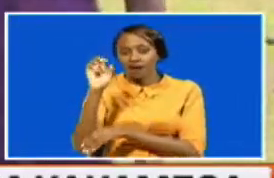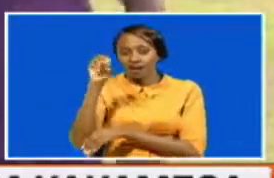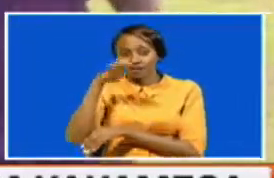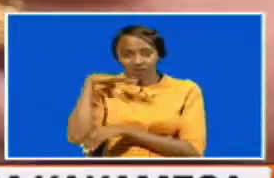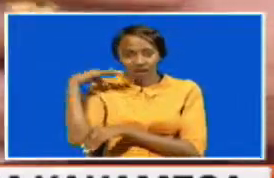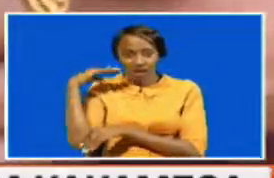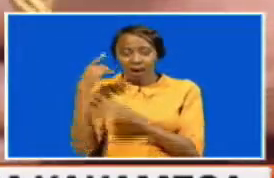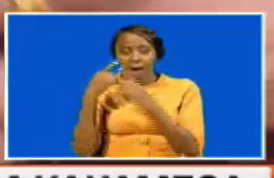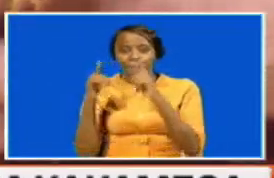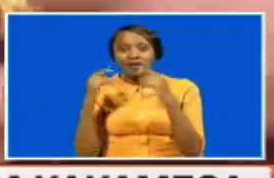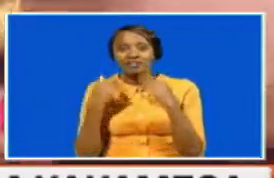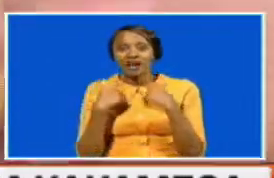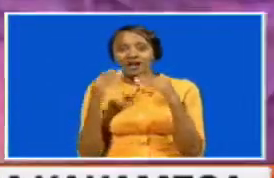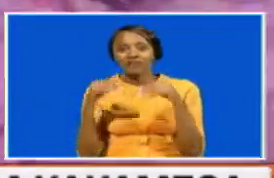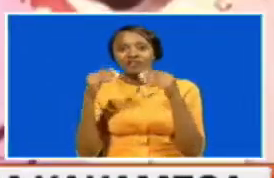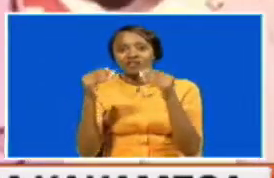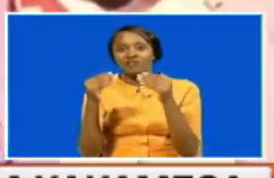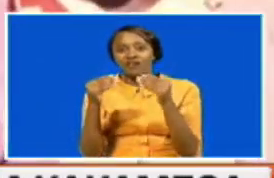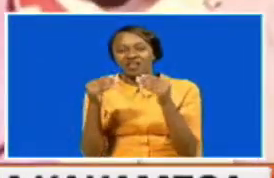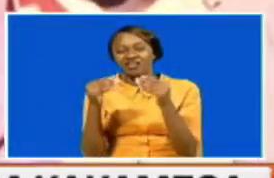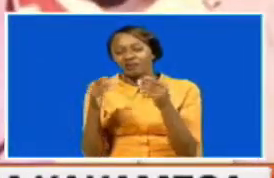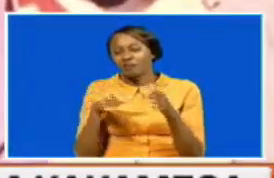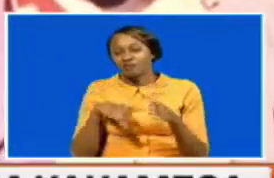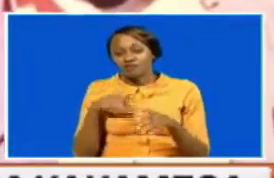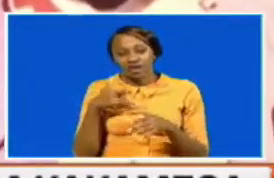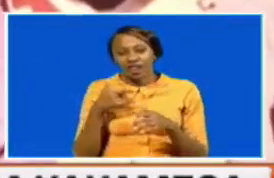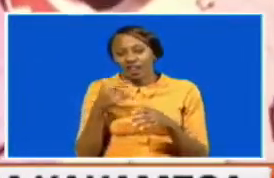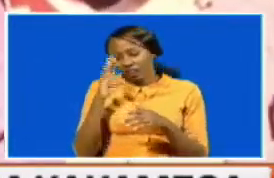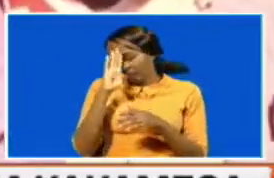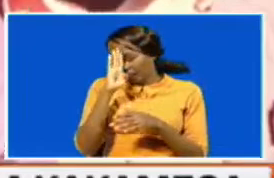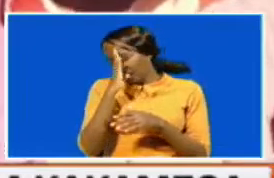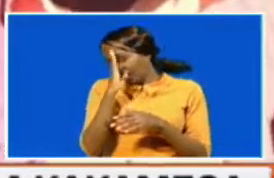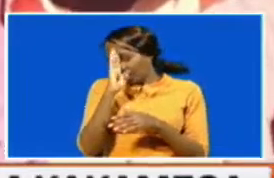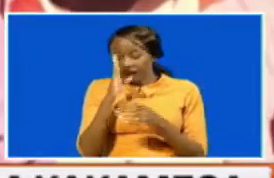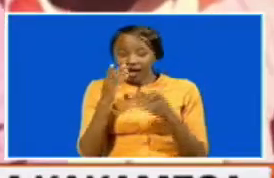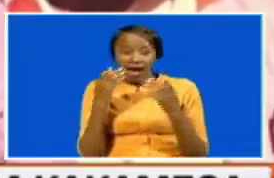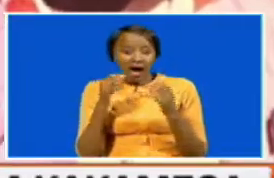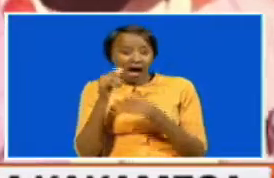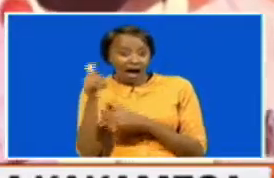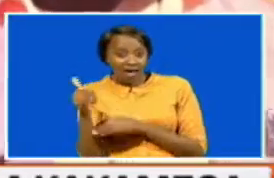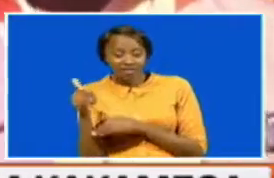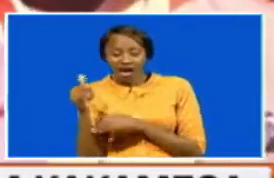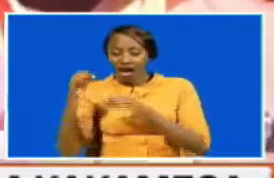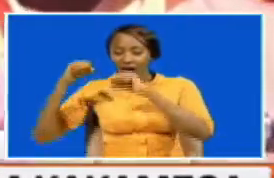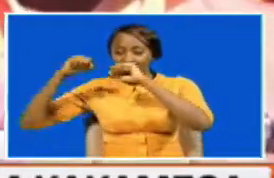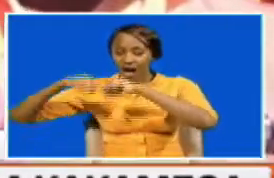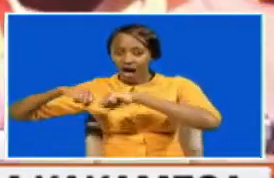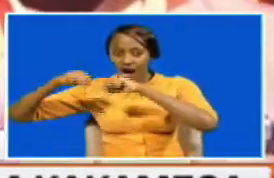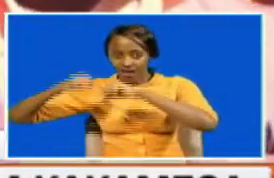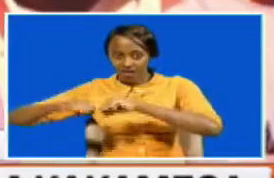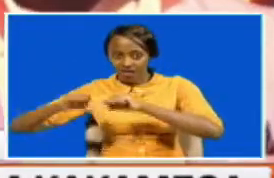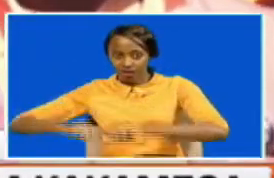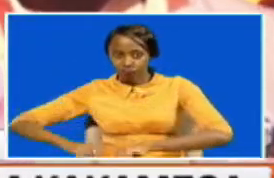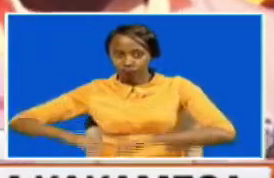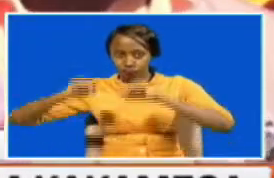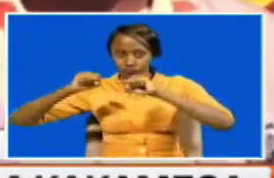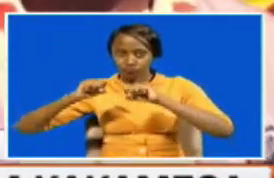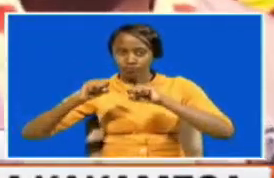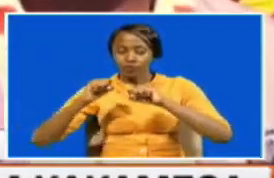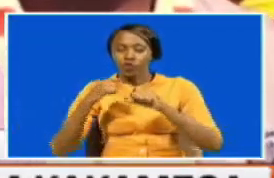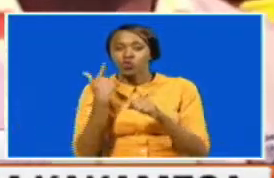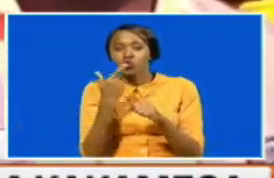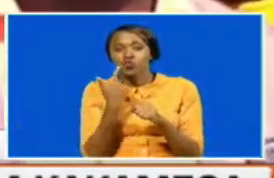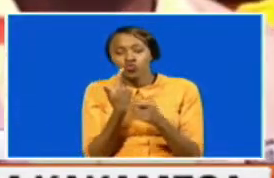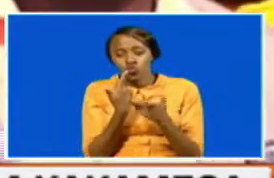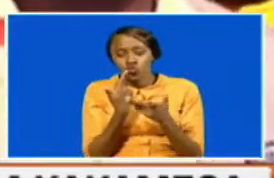hiyo ikipokelewa kwa hisia mseto. Lakini wanachama wote wameelewana kwa kauli moja kwamba sasa mwenyekiti, wamepropose